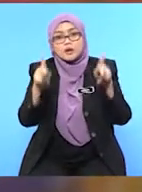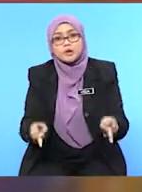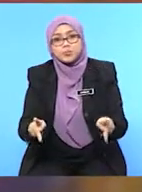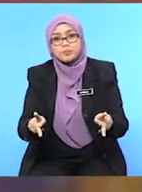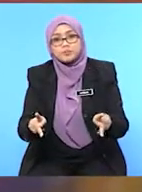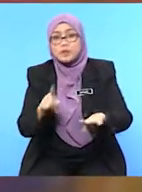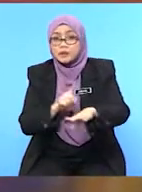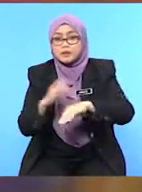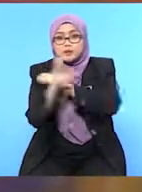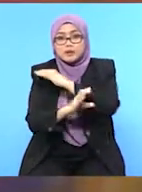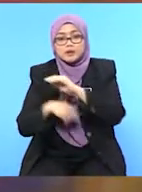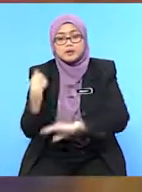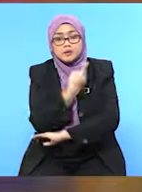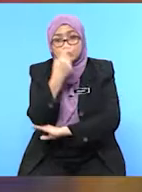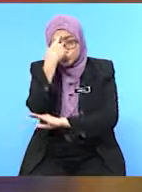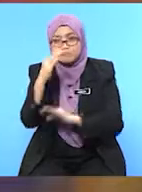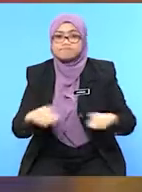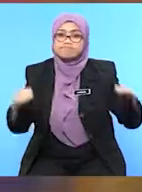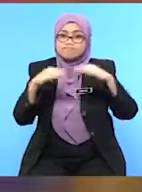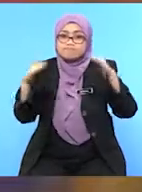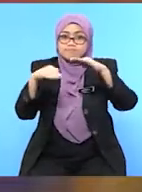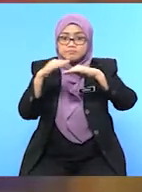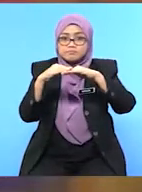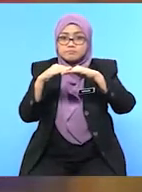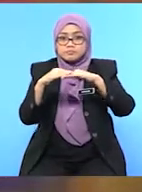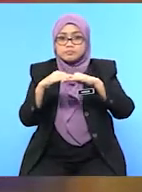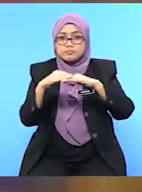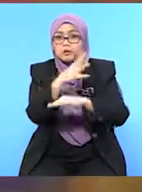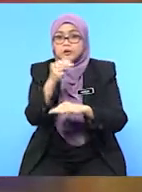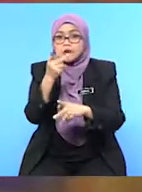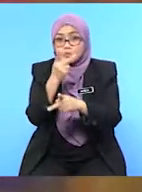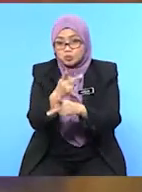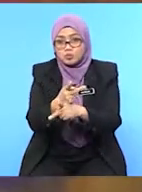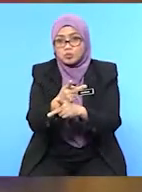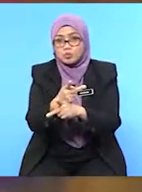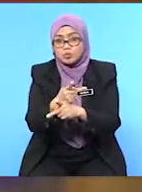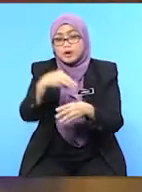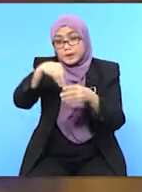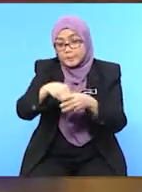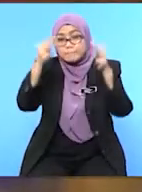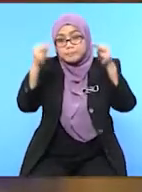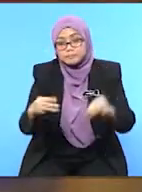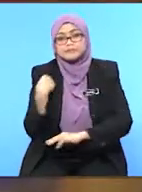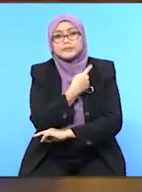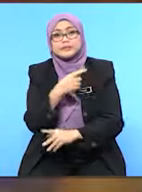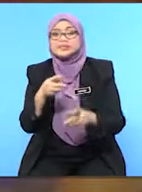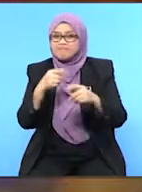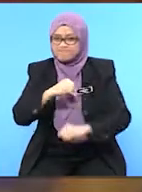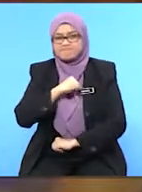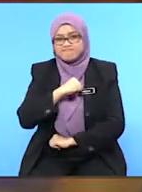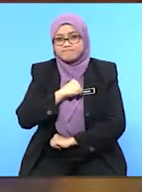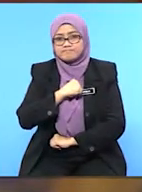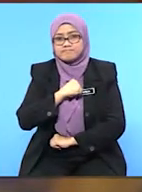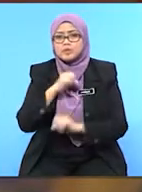kita untuk Membina dan memupuk perpaduan yang Kukuh dalam kalangan masyarakat Indonesia ini sendiri antara kepentingan perpaduan adalah